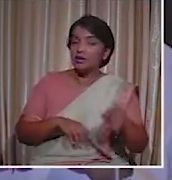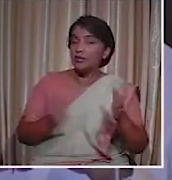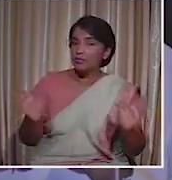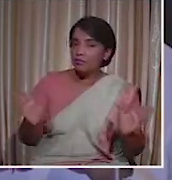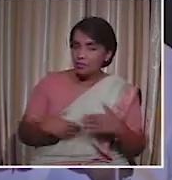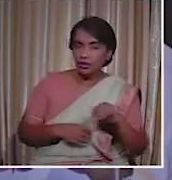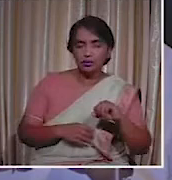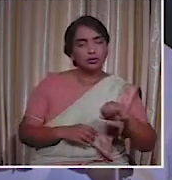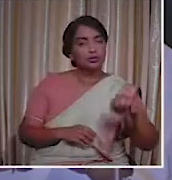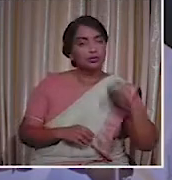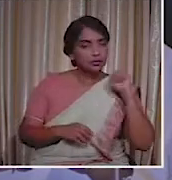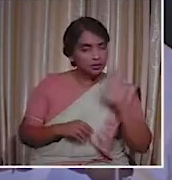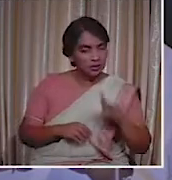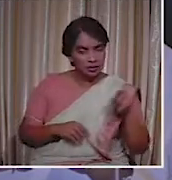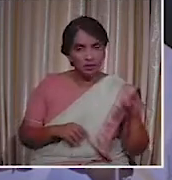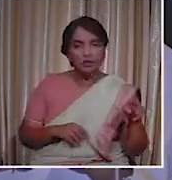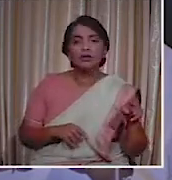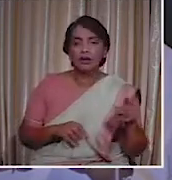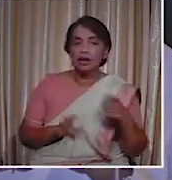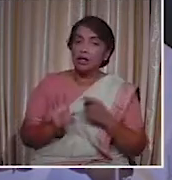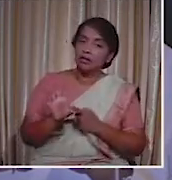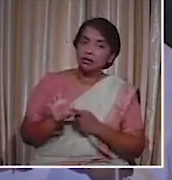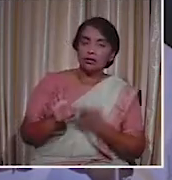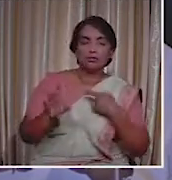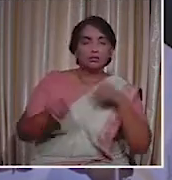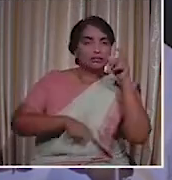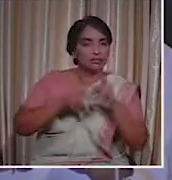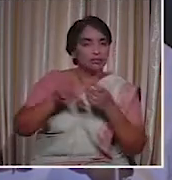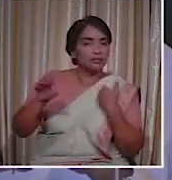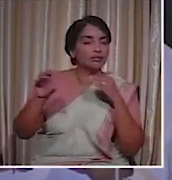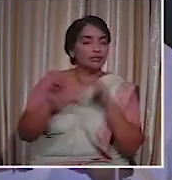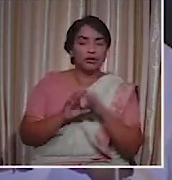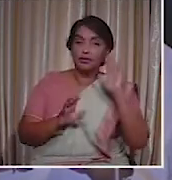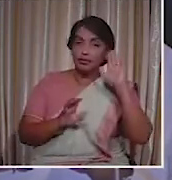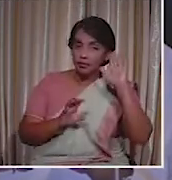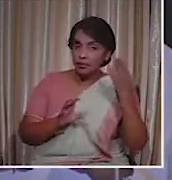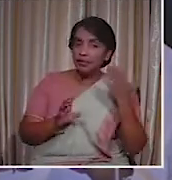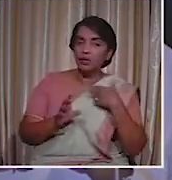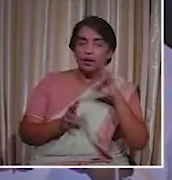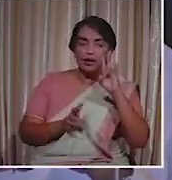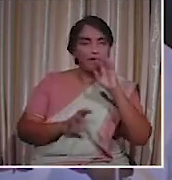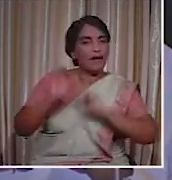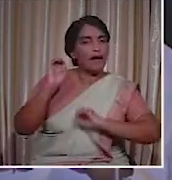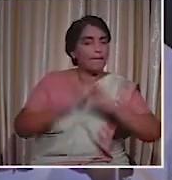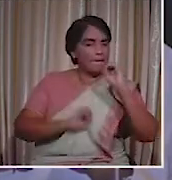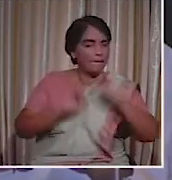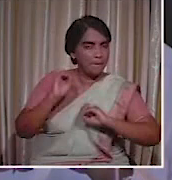තවදුරටත් ශක්තිමත් කිරීමටත් තරුණ නියෝජිතයන්ට සුවිශේෂව